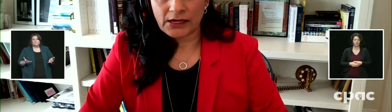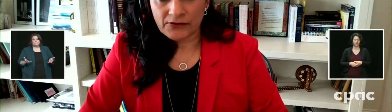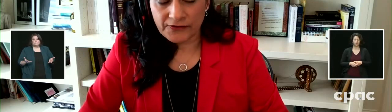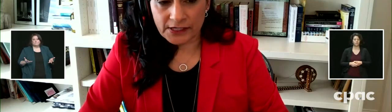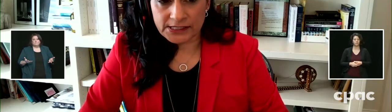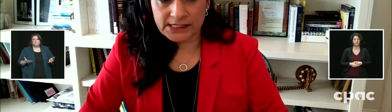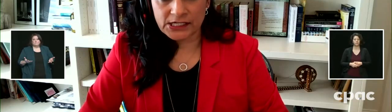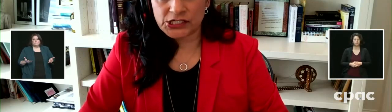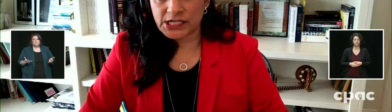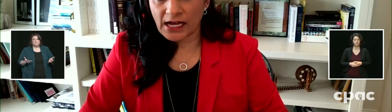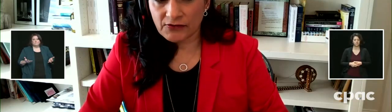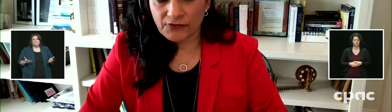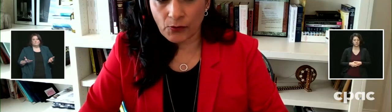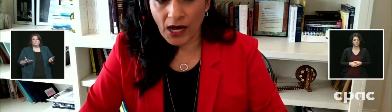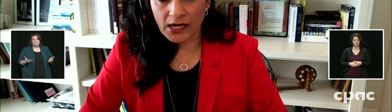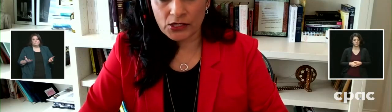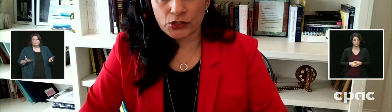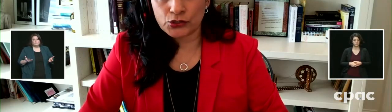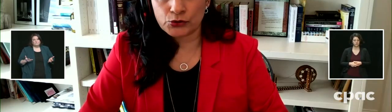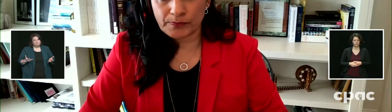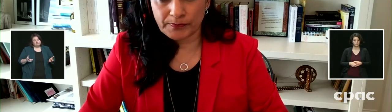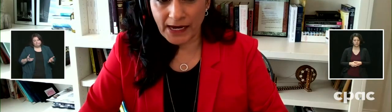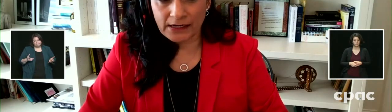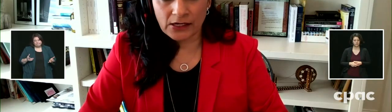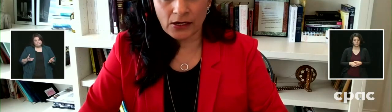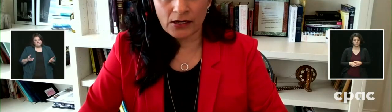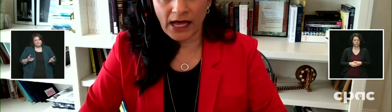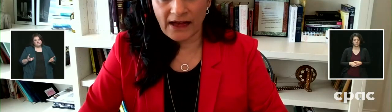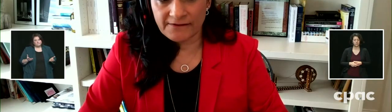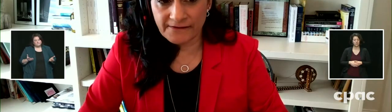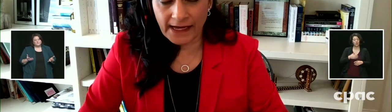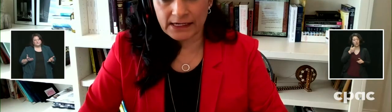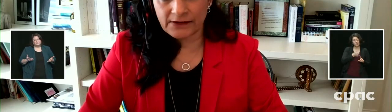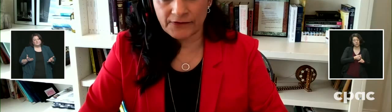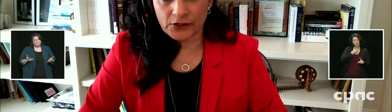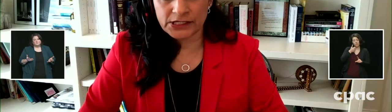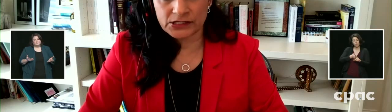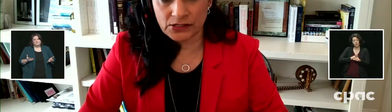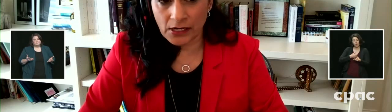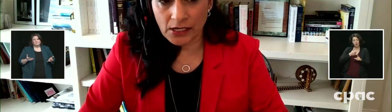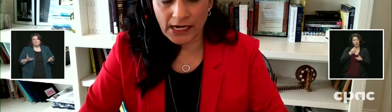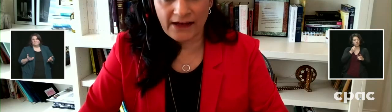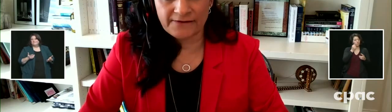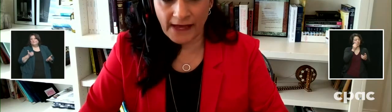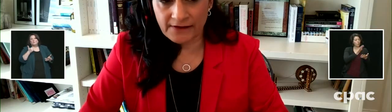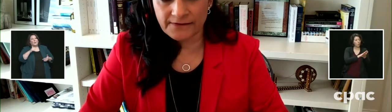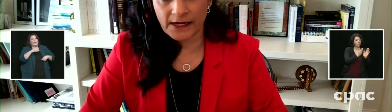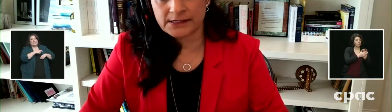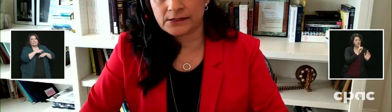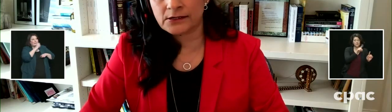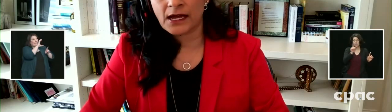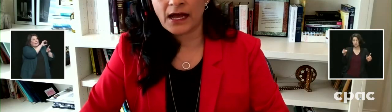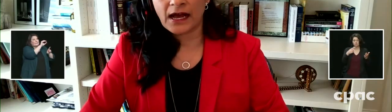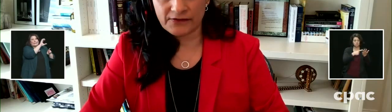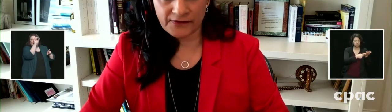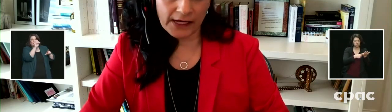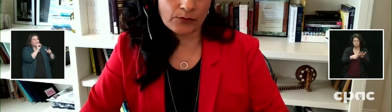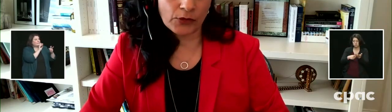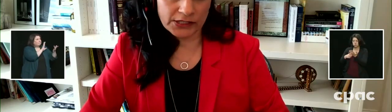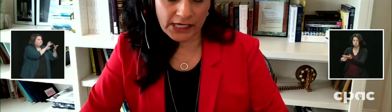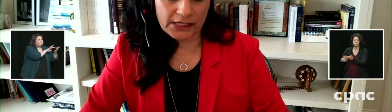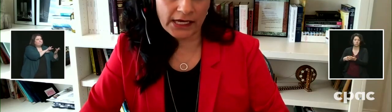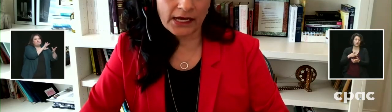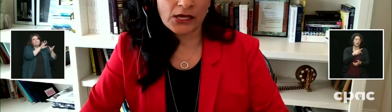de renforcer chaque fois que nous parlons avec les fournisseurs, avec Pfizer,